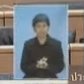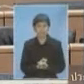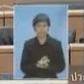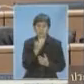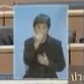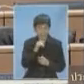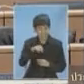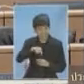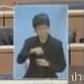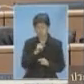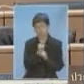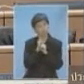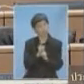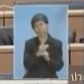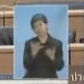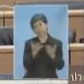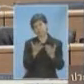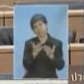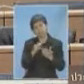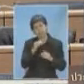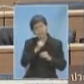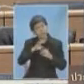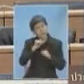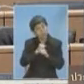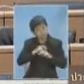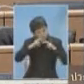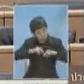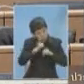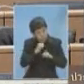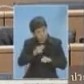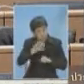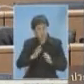เพราะสภาแห่งนี้ไม่เชื่อมั่นในสถาบันพระปกเกล้าซึ่งเป็นหน่วยงานของตัวเองครับขอบพระคุณครับ